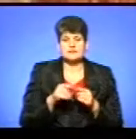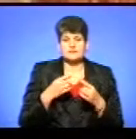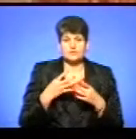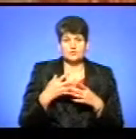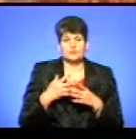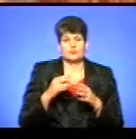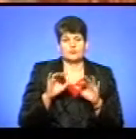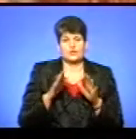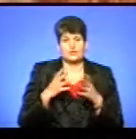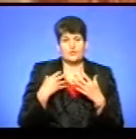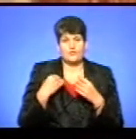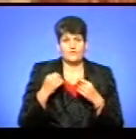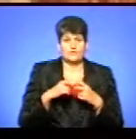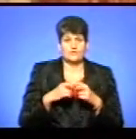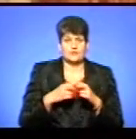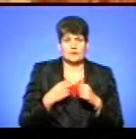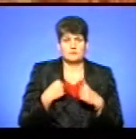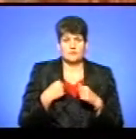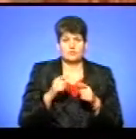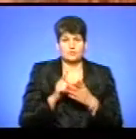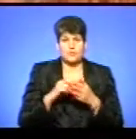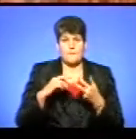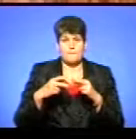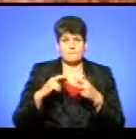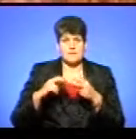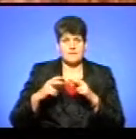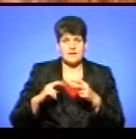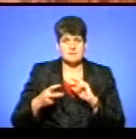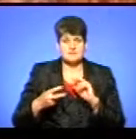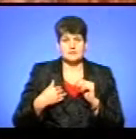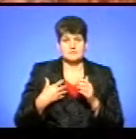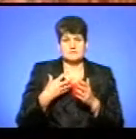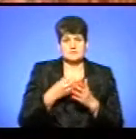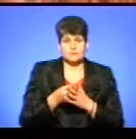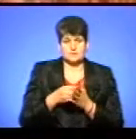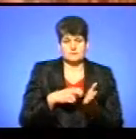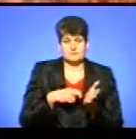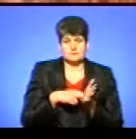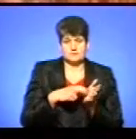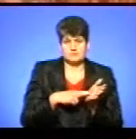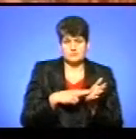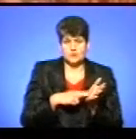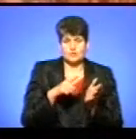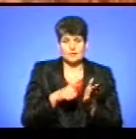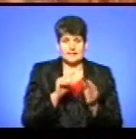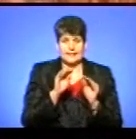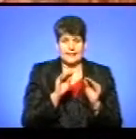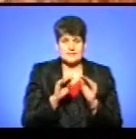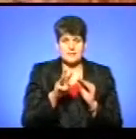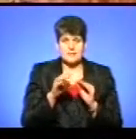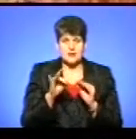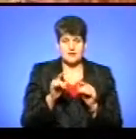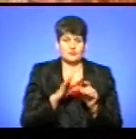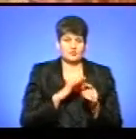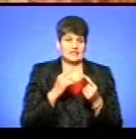Львові, і в Івано-Франківську. І, звичайно, ми обов'язково обміняємося з ними своїм погашенням, оскільки у них дизайн марки і конверта